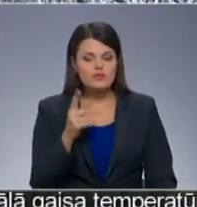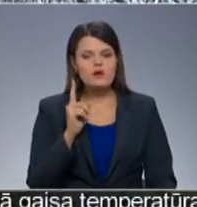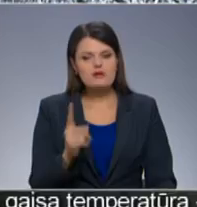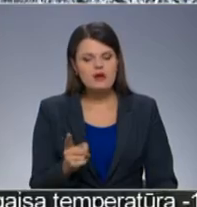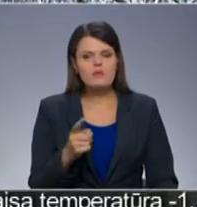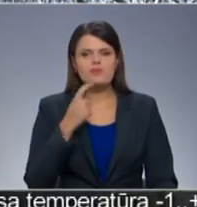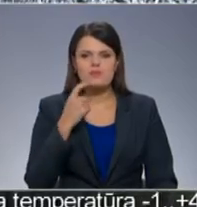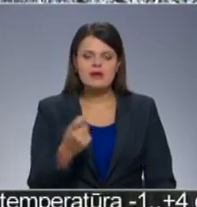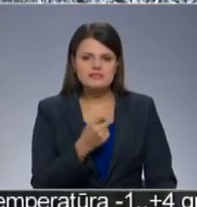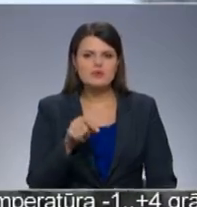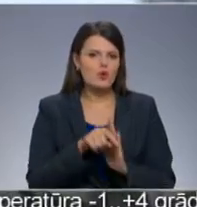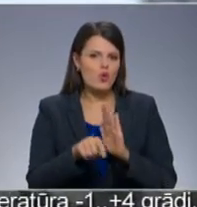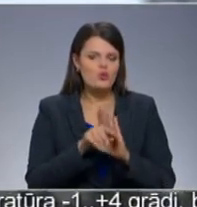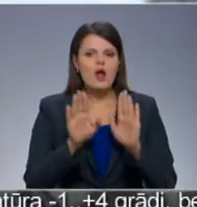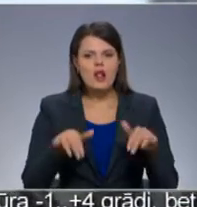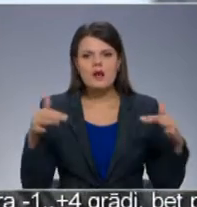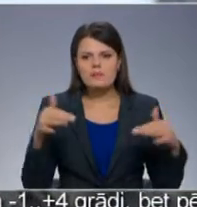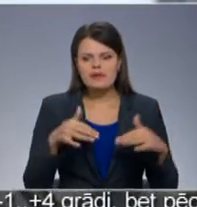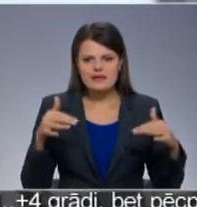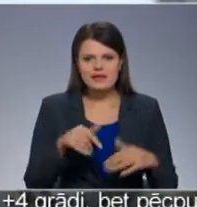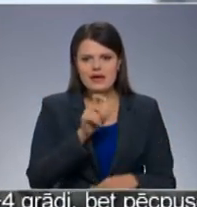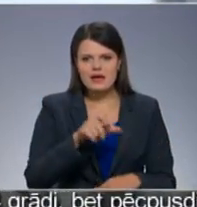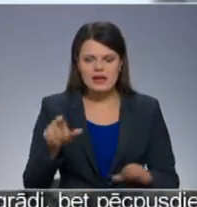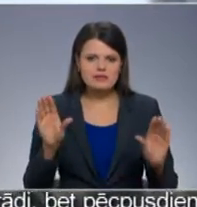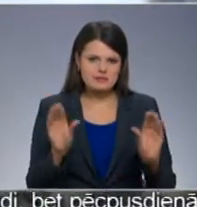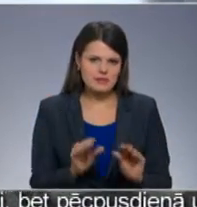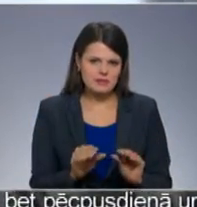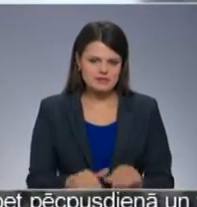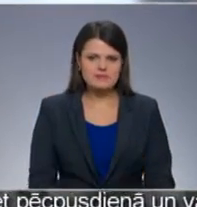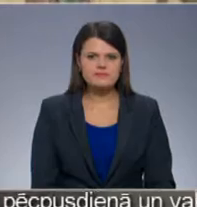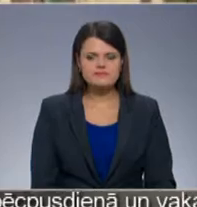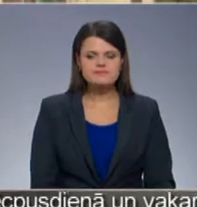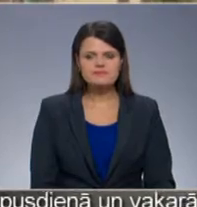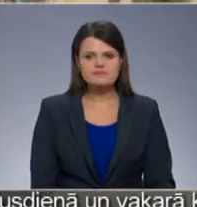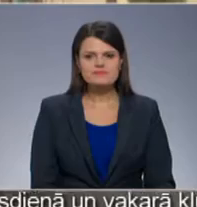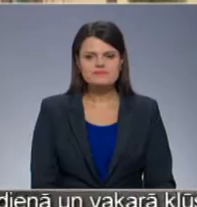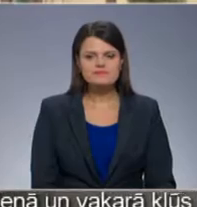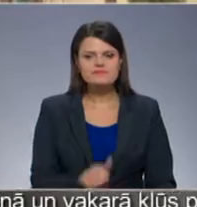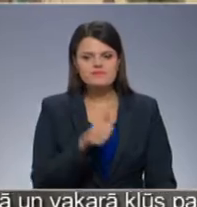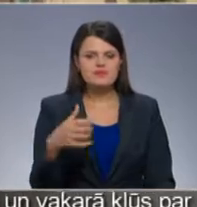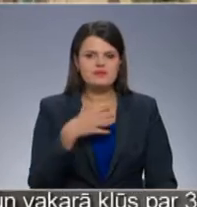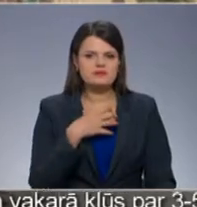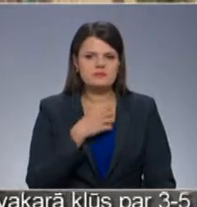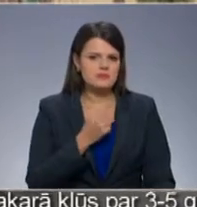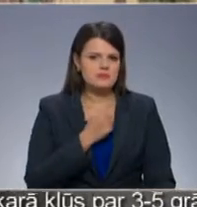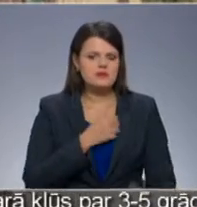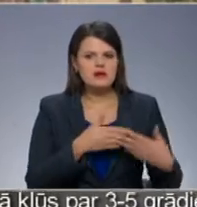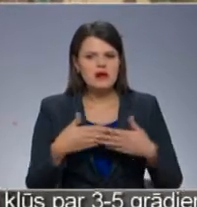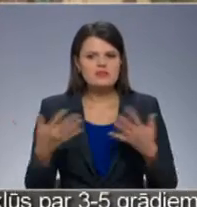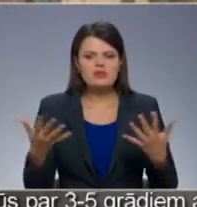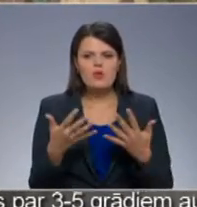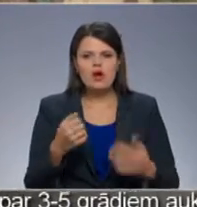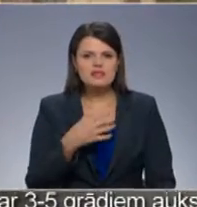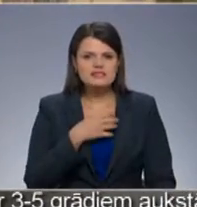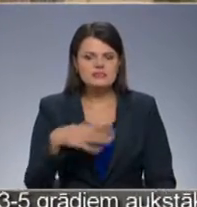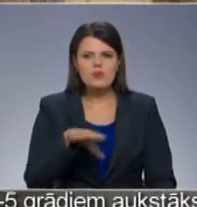jābūt pastiprinātai kontrolē, lai migrantu plūsma mazinātos. Sešķi par slimībām ļoti bail, ka neievazā kādas slimības, jo